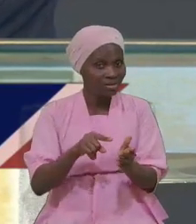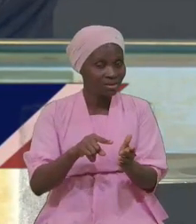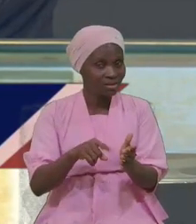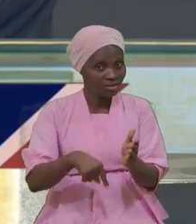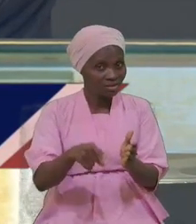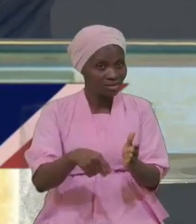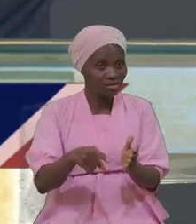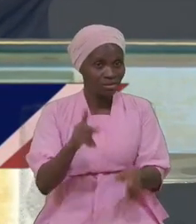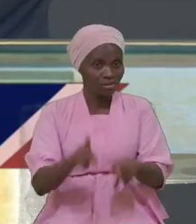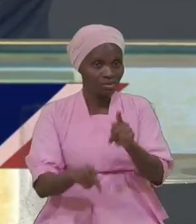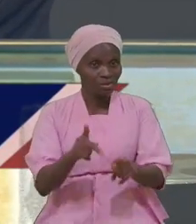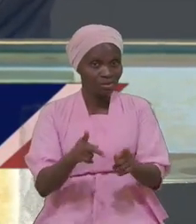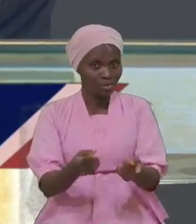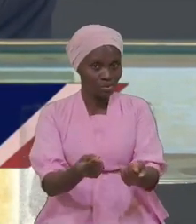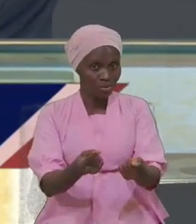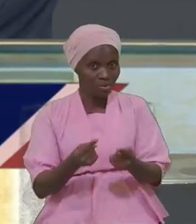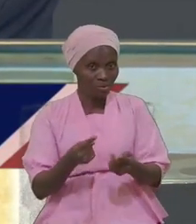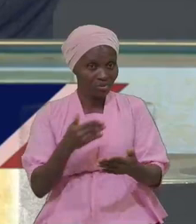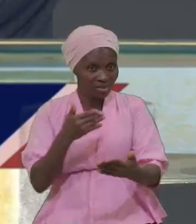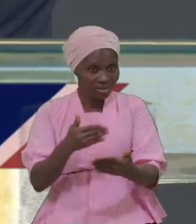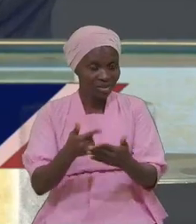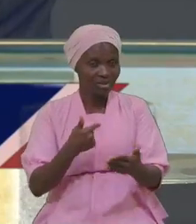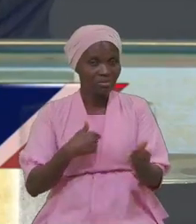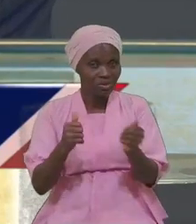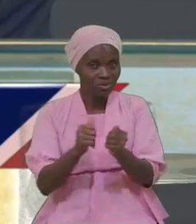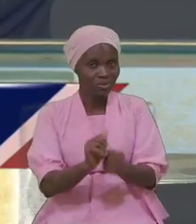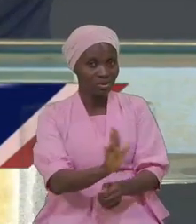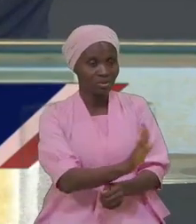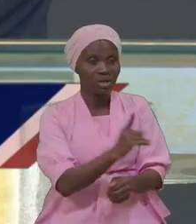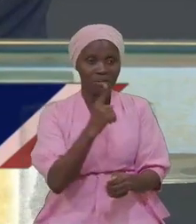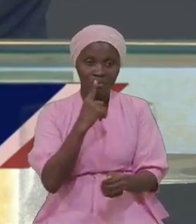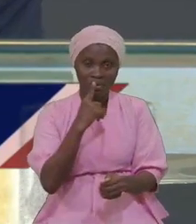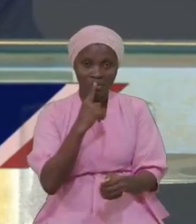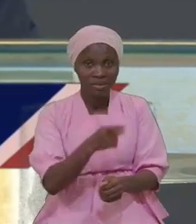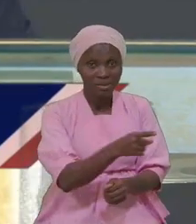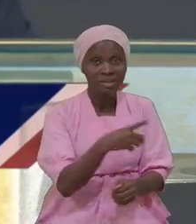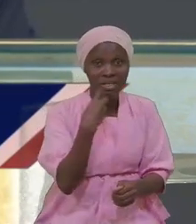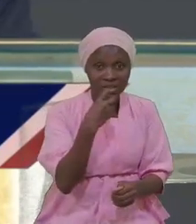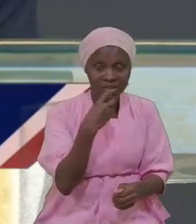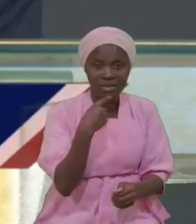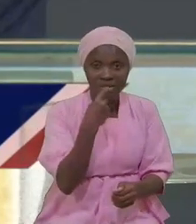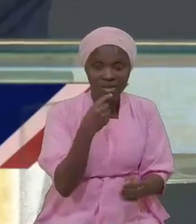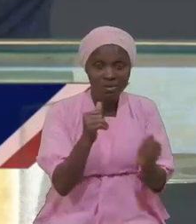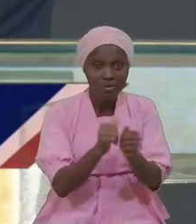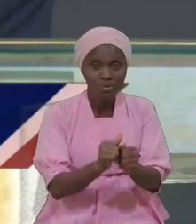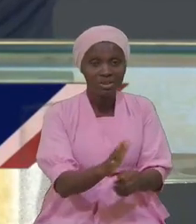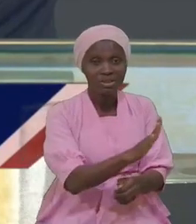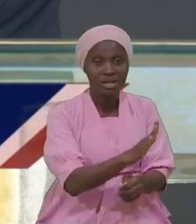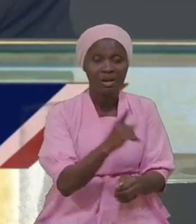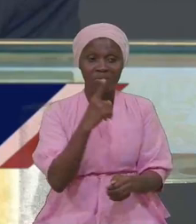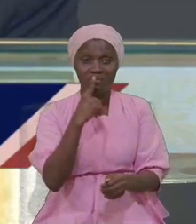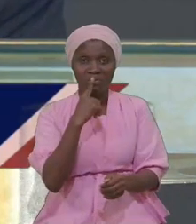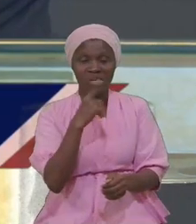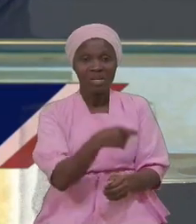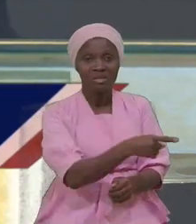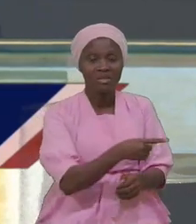moi, il m'honore de la bouche et des lèvres. Ils professent de leur bouche